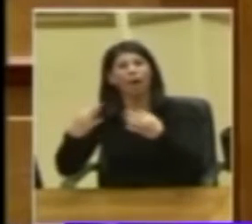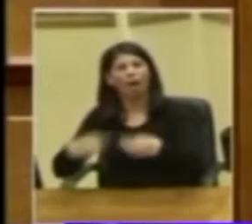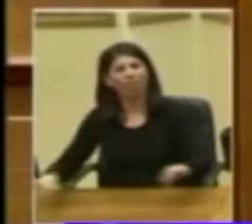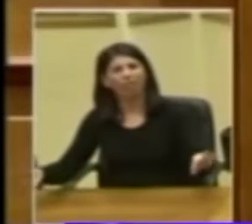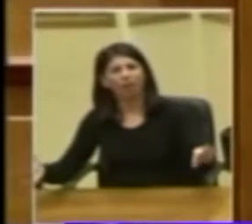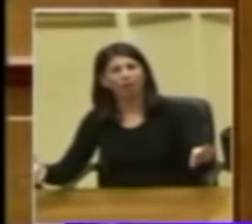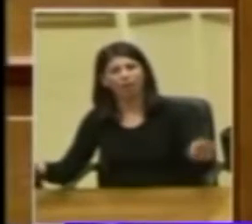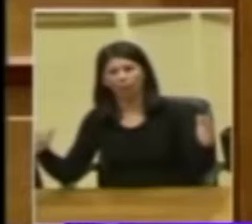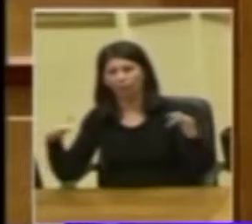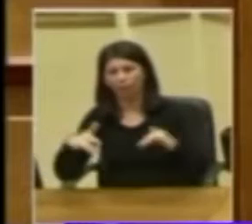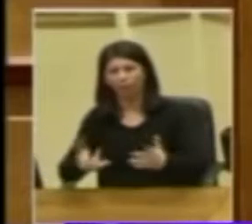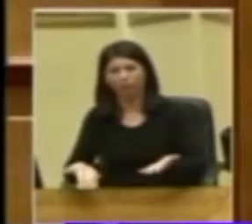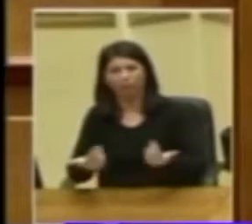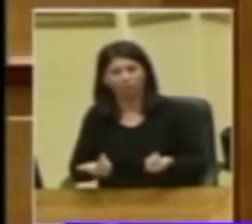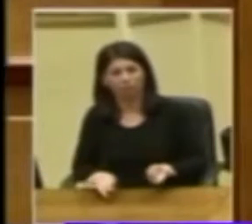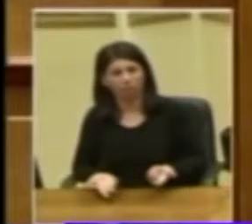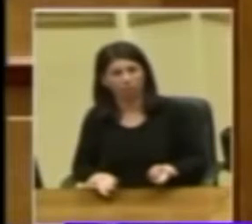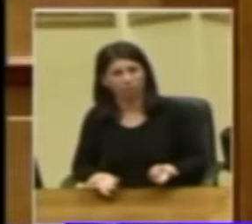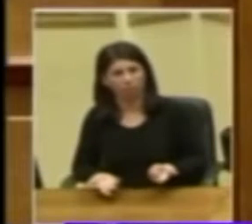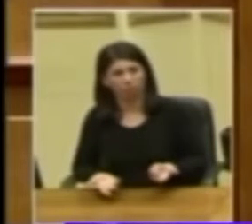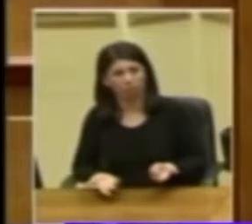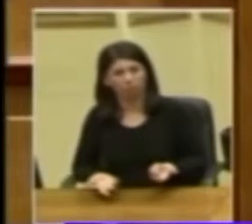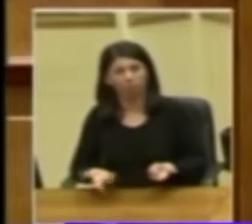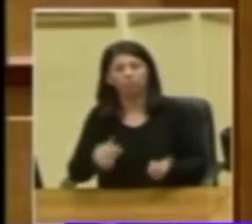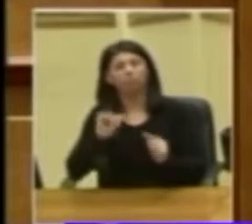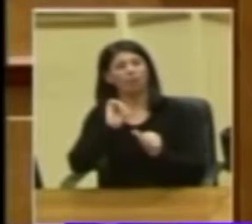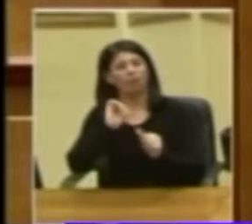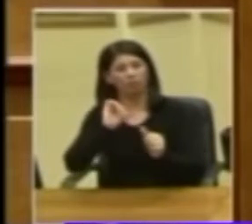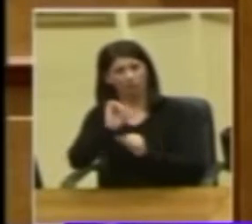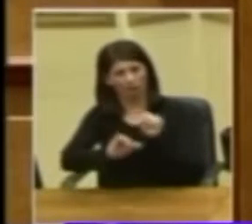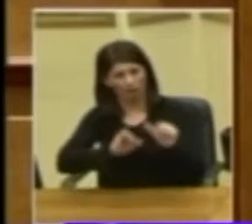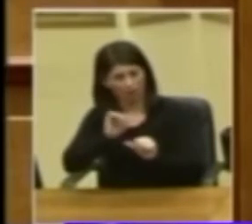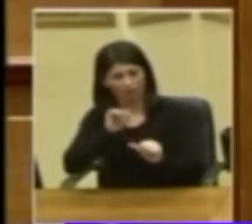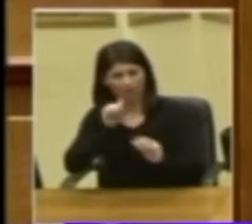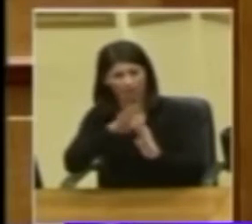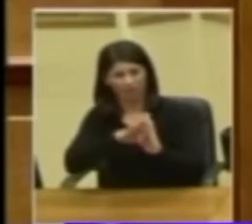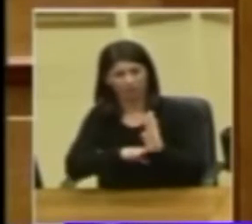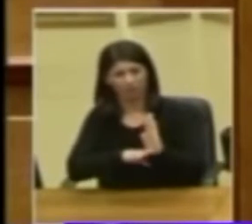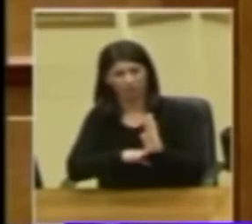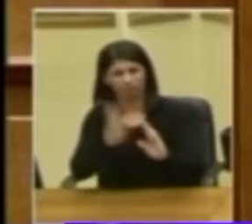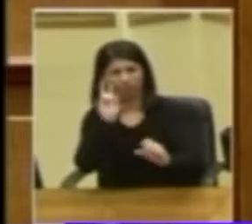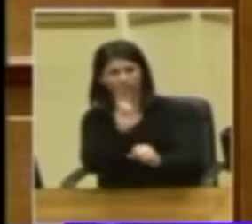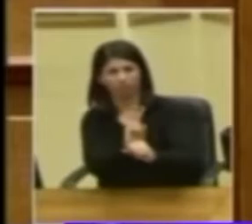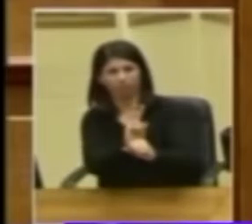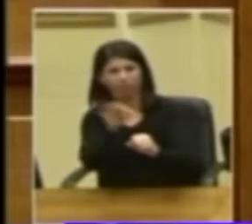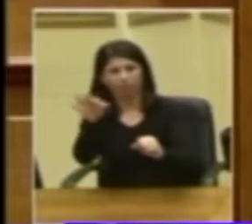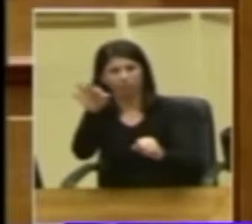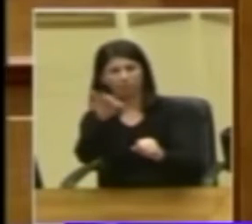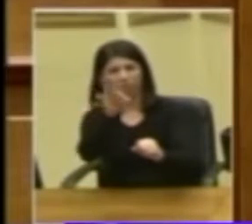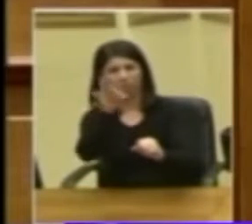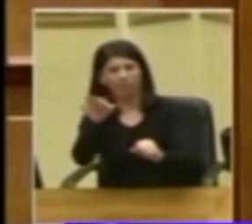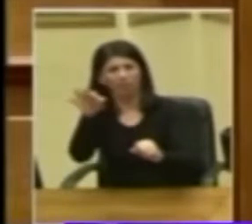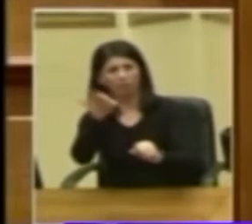άδεια. Η αναθεώρηση του Συντάγματος ουσιαστικά μένει μετέωρη